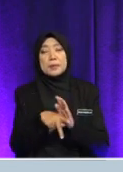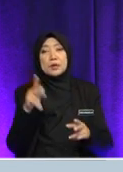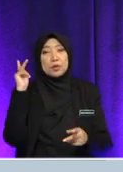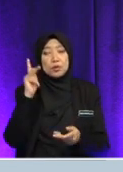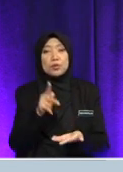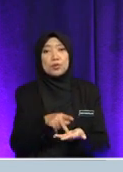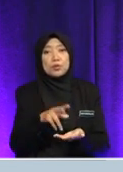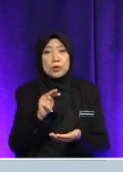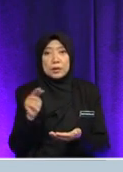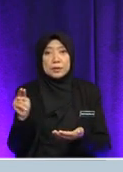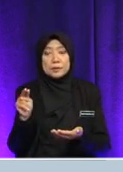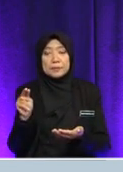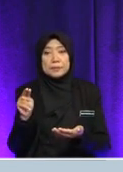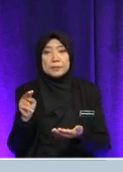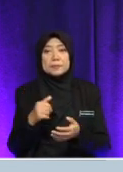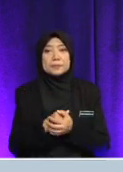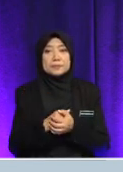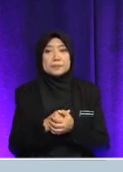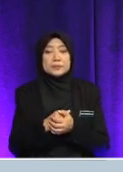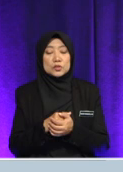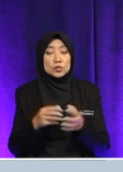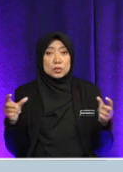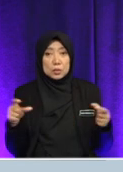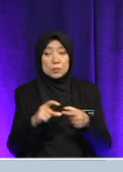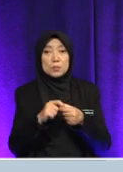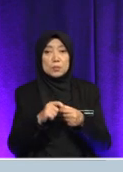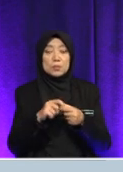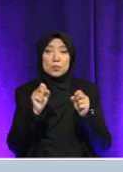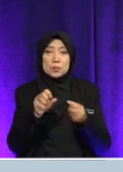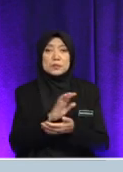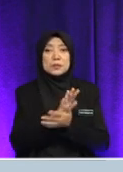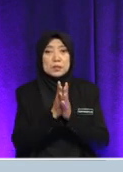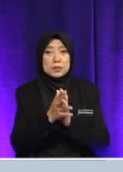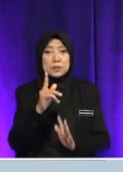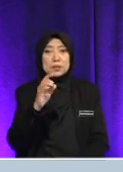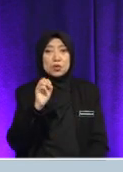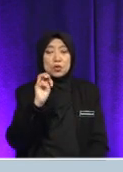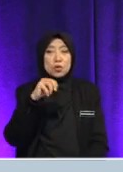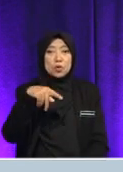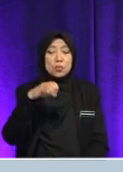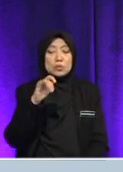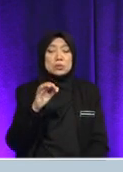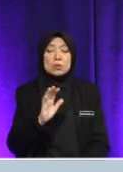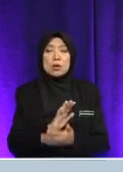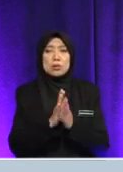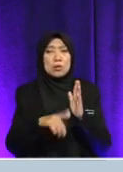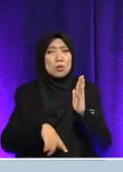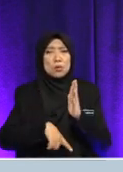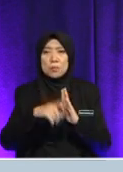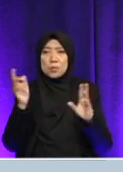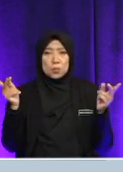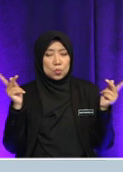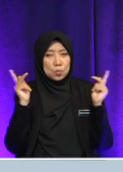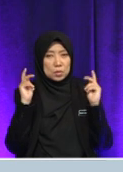campurkan dia akan jadi bahan komposisi seolah-olah dia punya sifat lebih kuat dan keras ataupun sebagainya